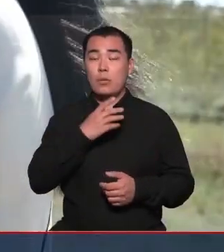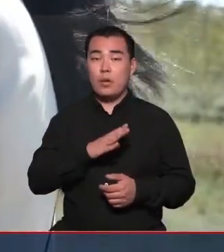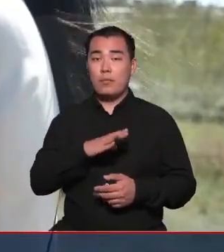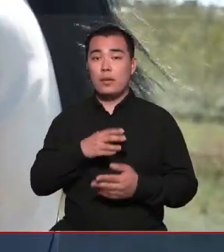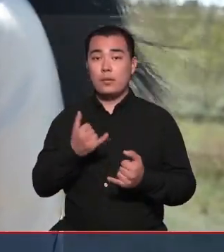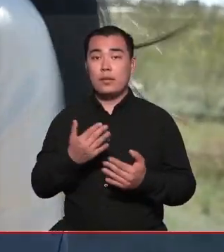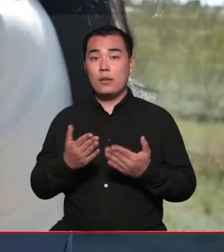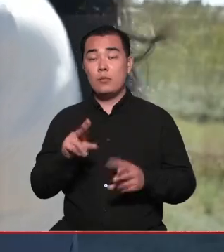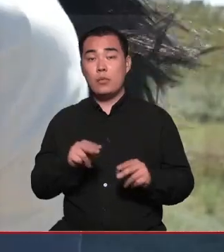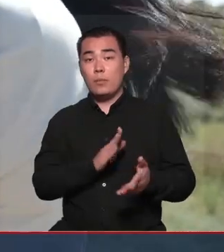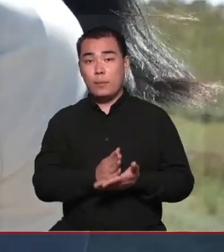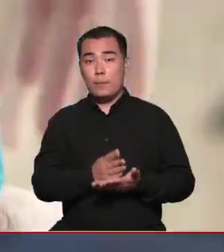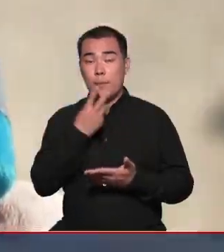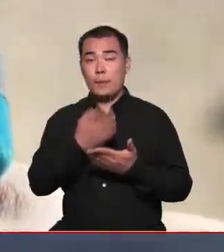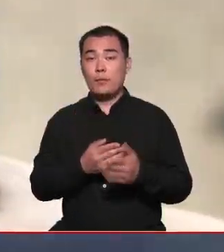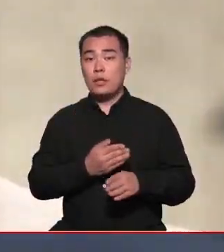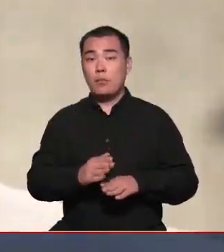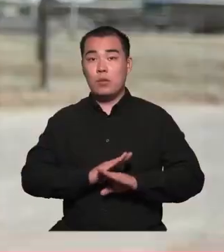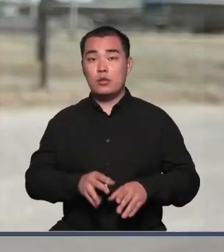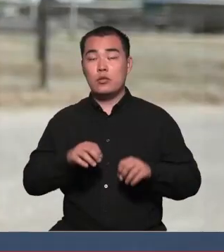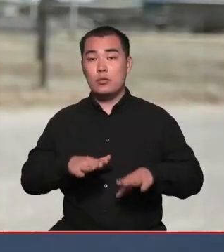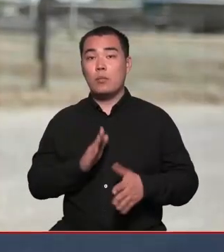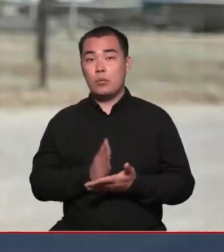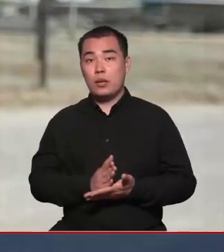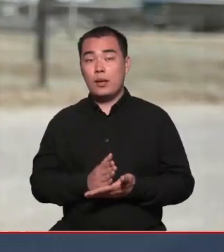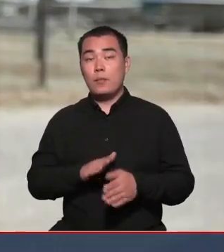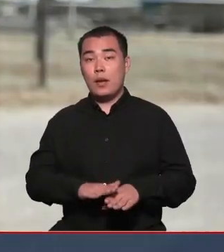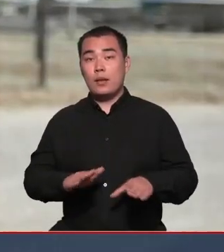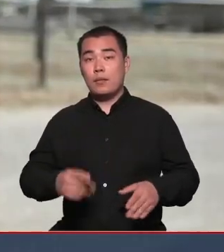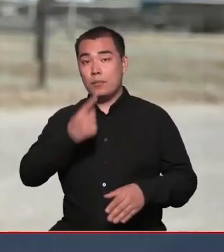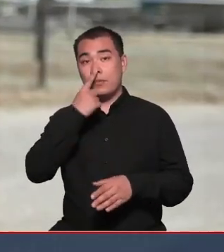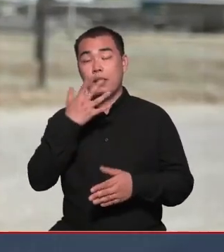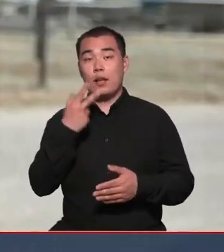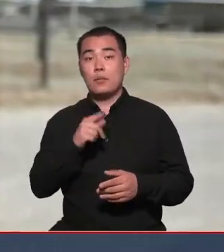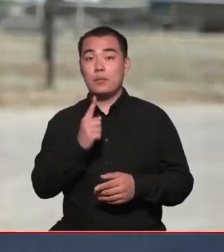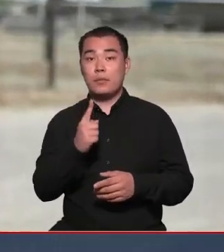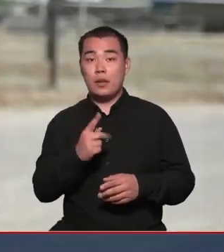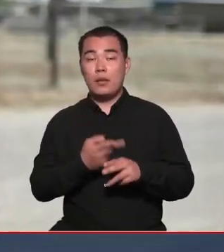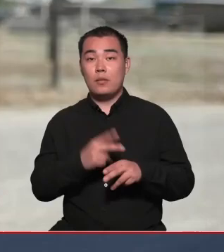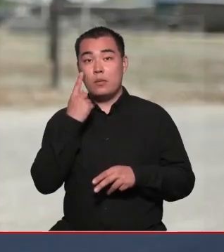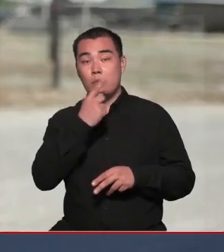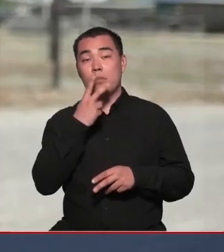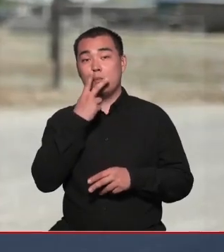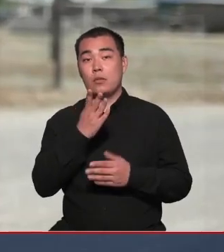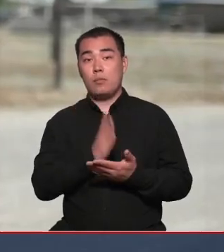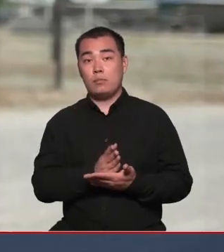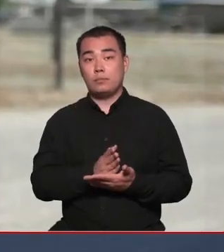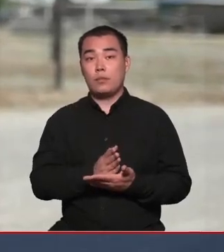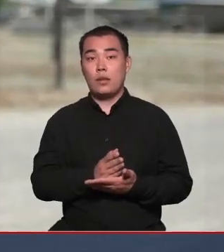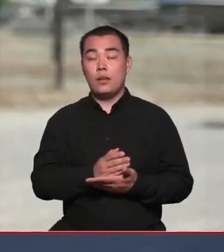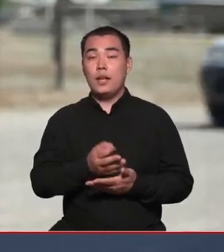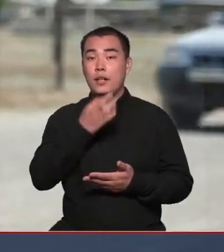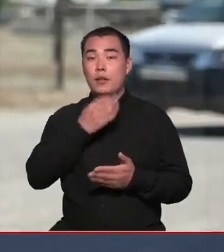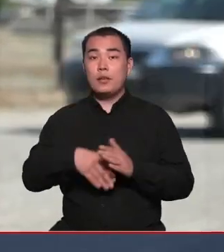Енді сәтін салса, бұл түйткіл көп кешікпей шешіледі. Балаларымыз жақын жерге барып келгенге не жетеді? Мысалы, көз алдымызда жүреді. Ерте